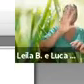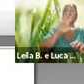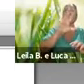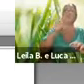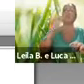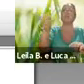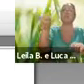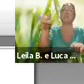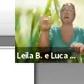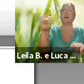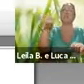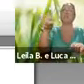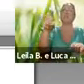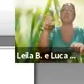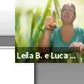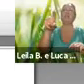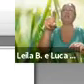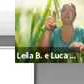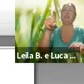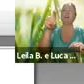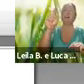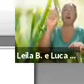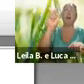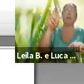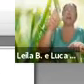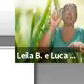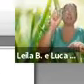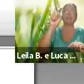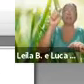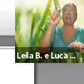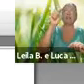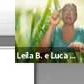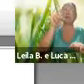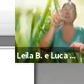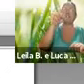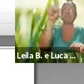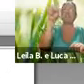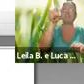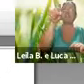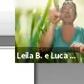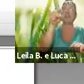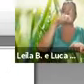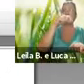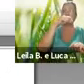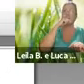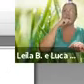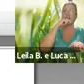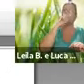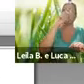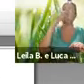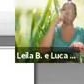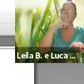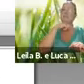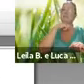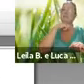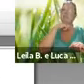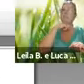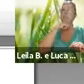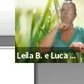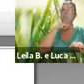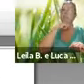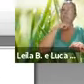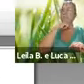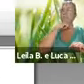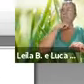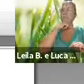la capacità di questi guaritori, no? È determinata da queste sfere. Gli egiziani